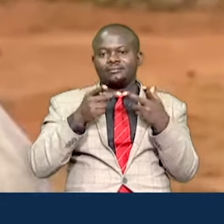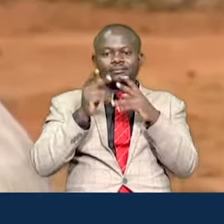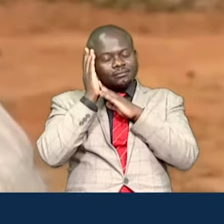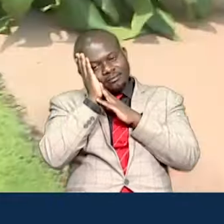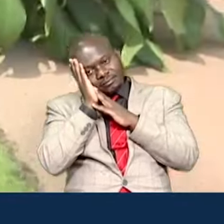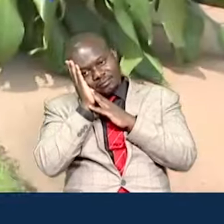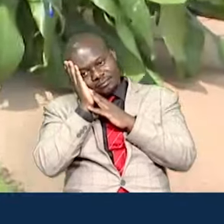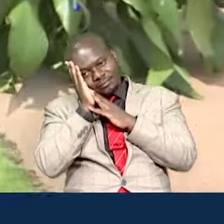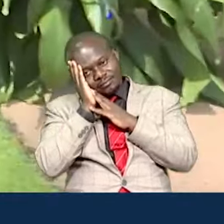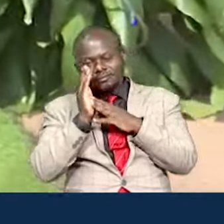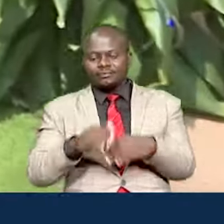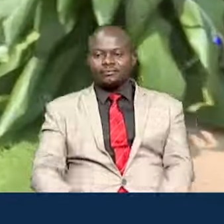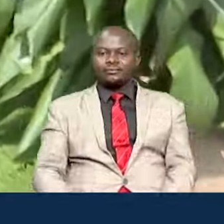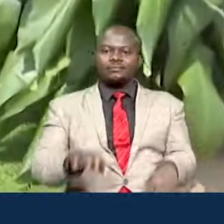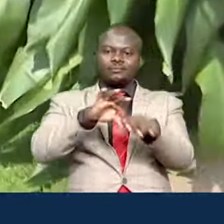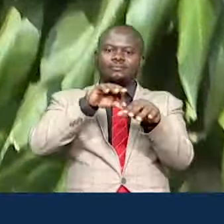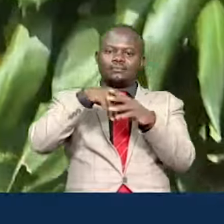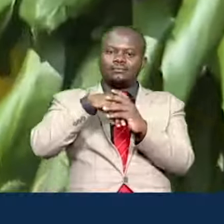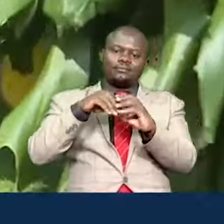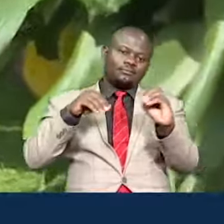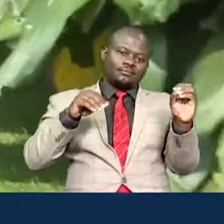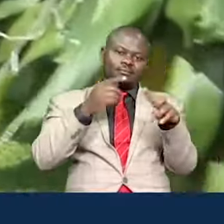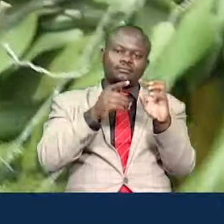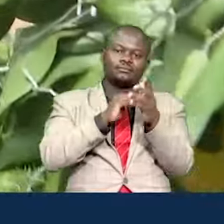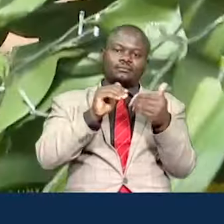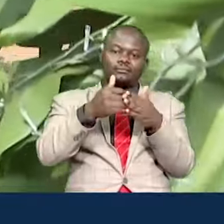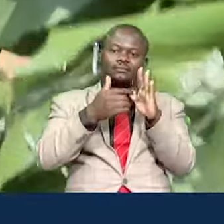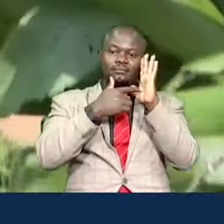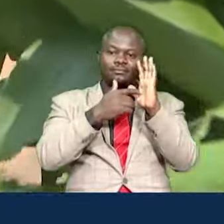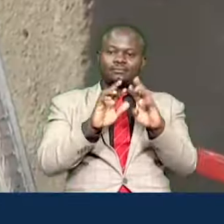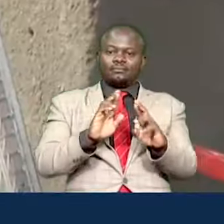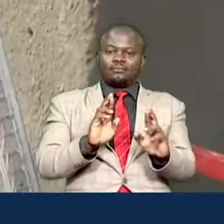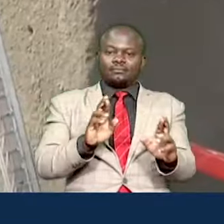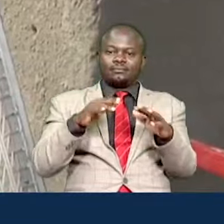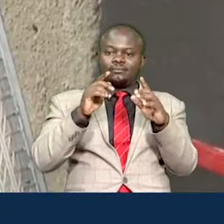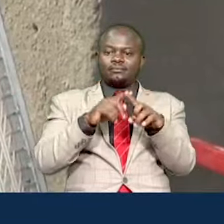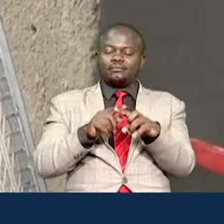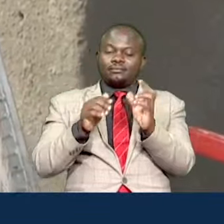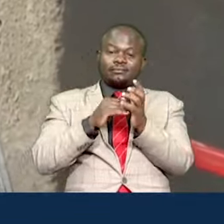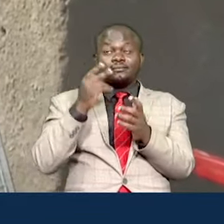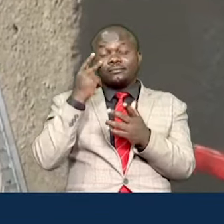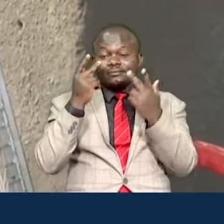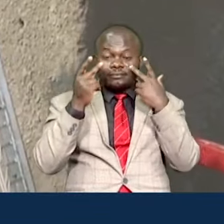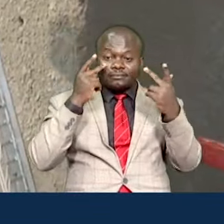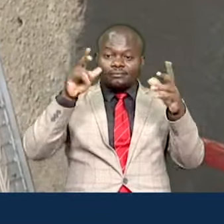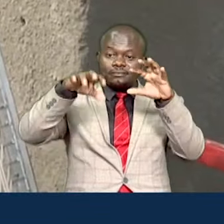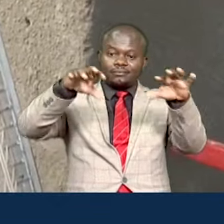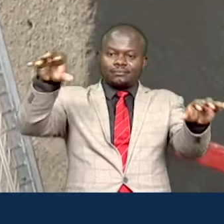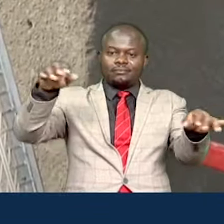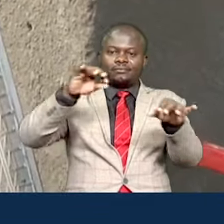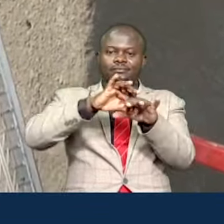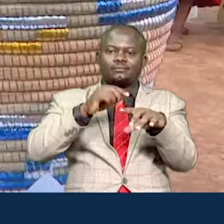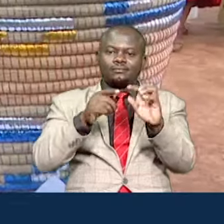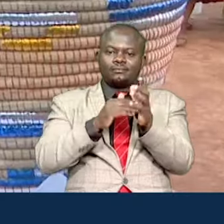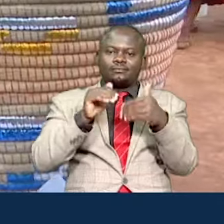musaya amatora mu ntara y'iburengerazuba kandi yanaranzwe n'imitegurire itandukanye ariko inogeye ijisho kuri site z'itora